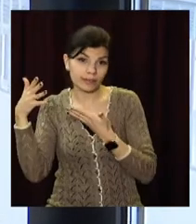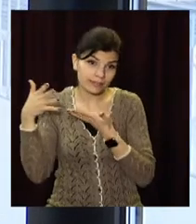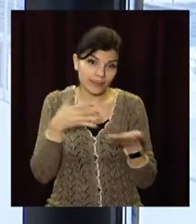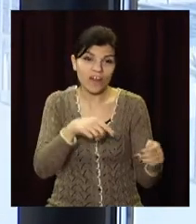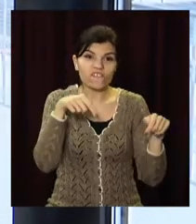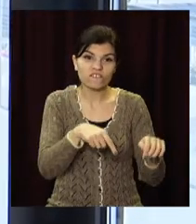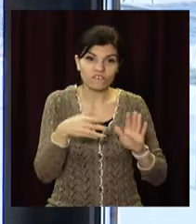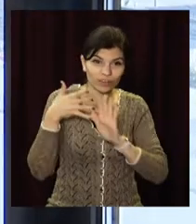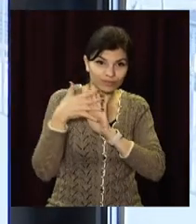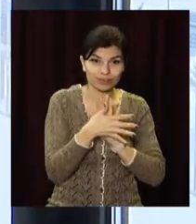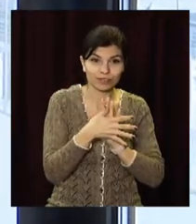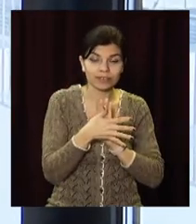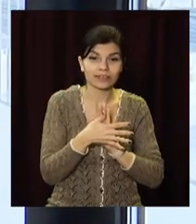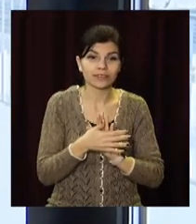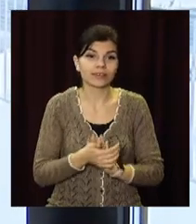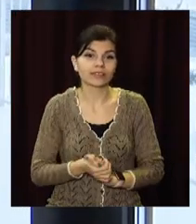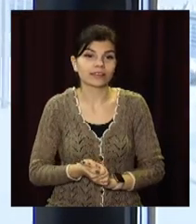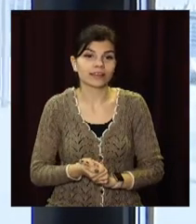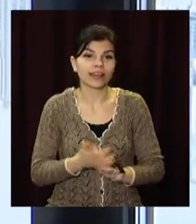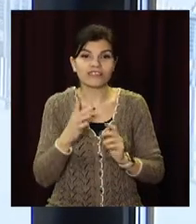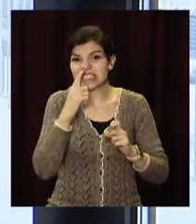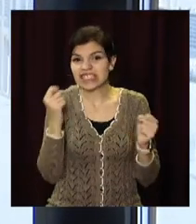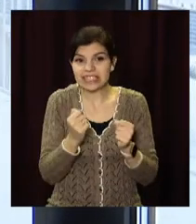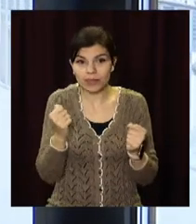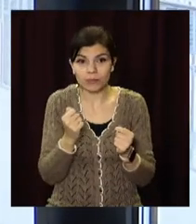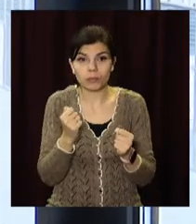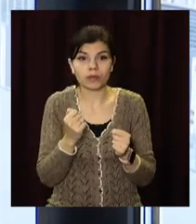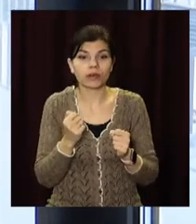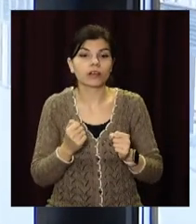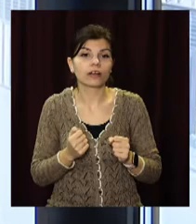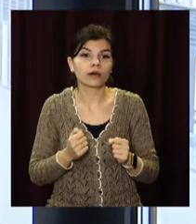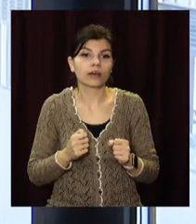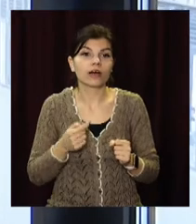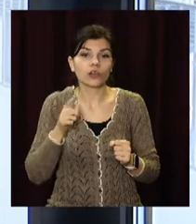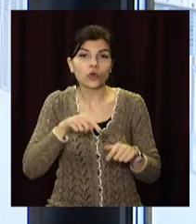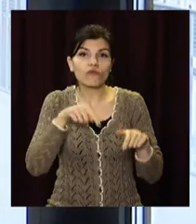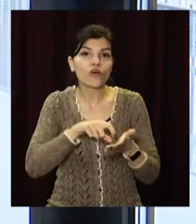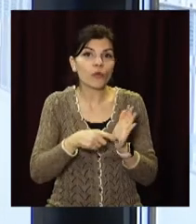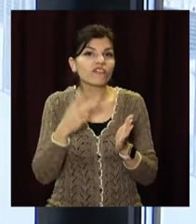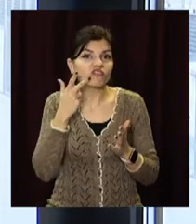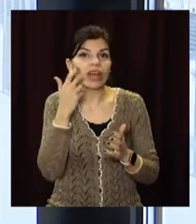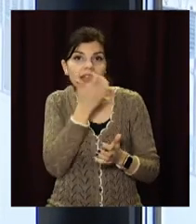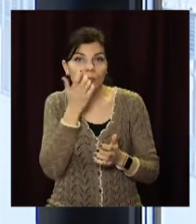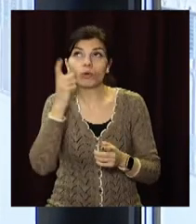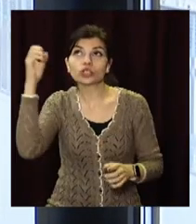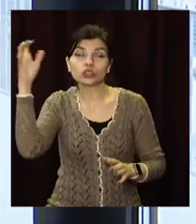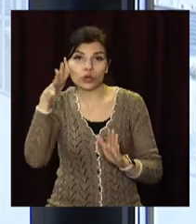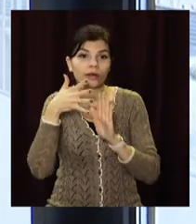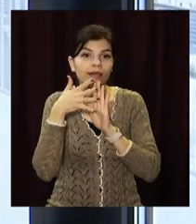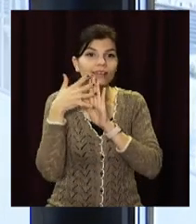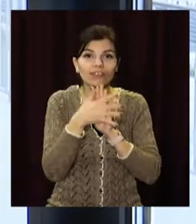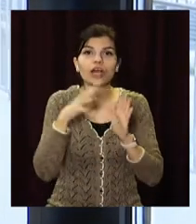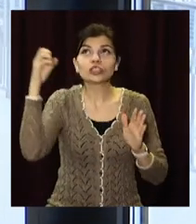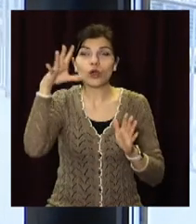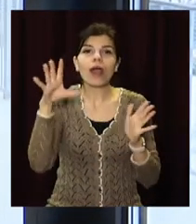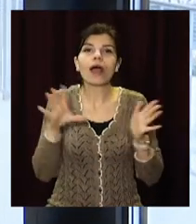внутрь поміщення в зимнє время. Таким образом, здесь всегда тепло и наполнено солнечной